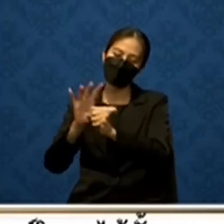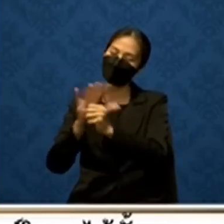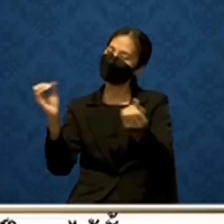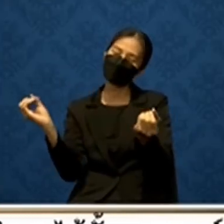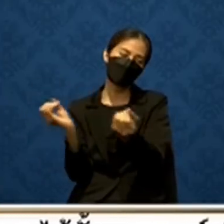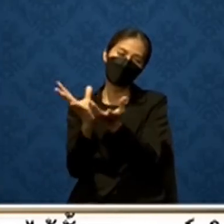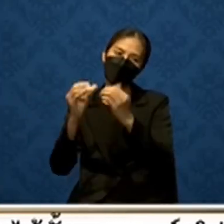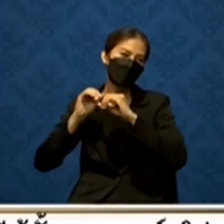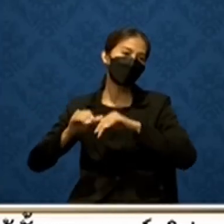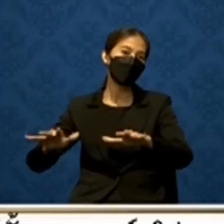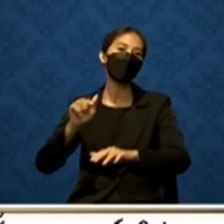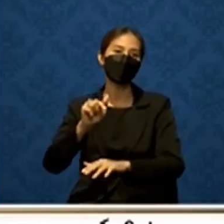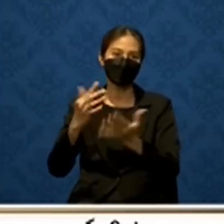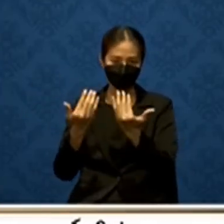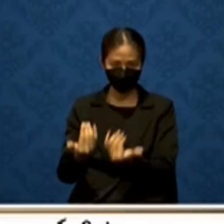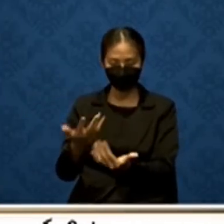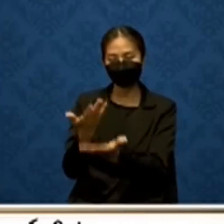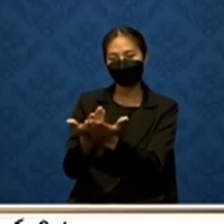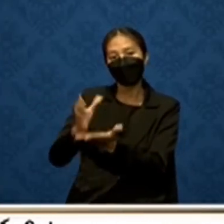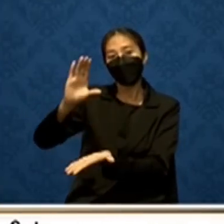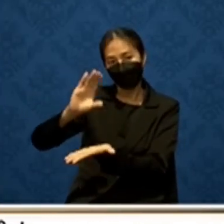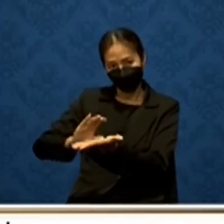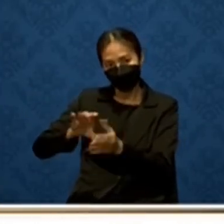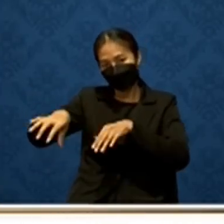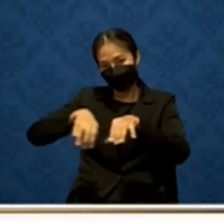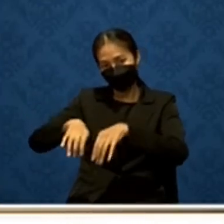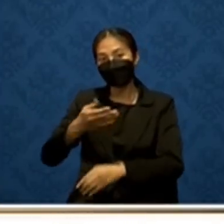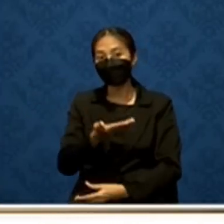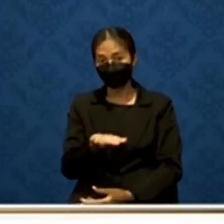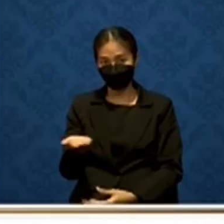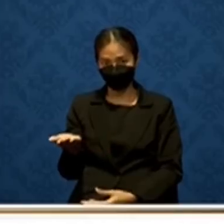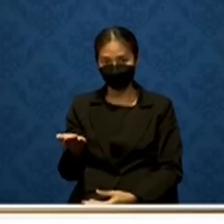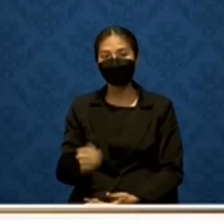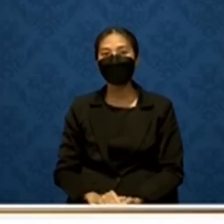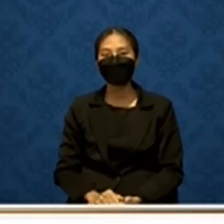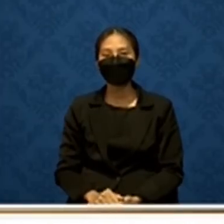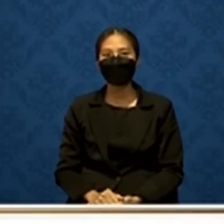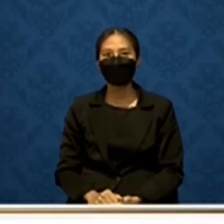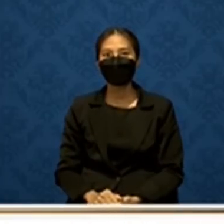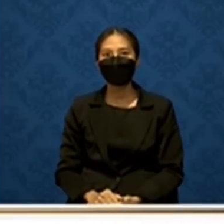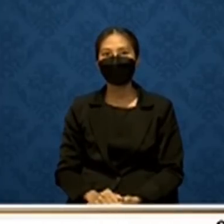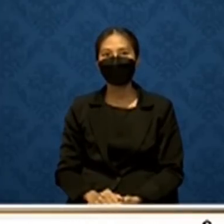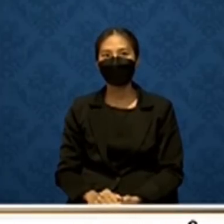การจัดของสวพระมาเรา Pepi